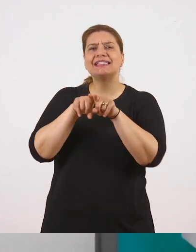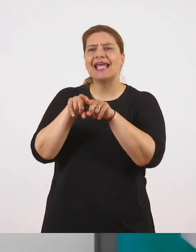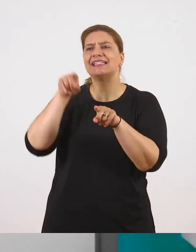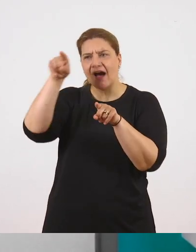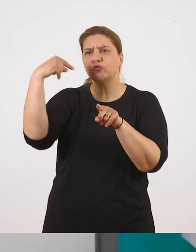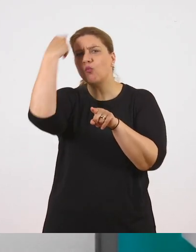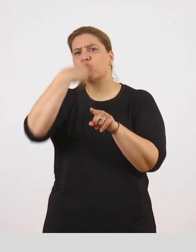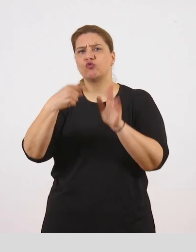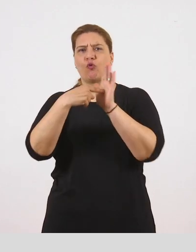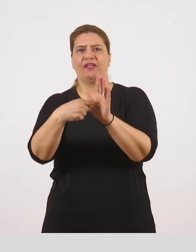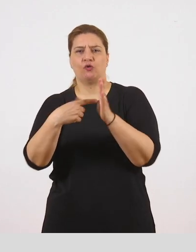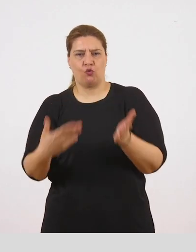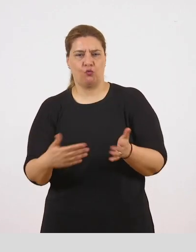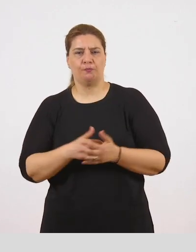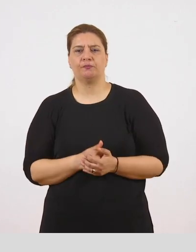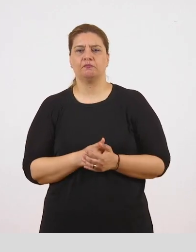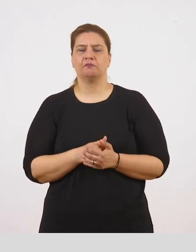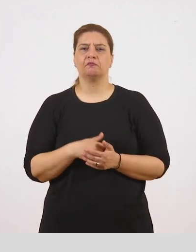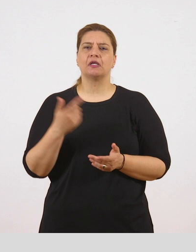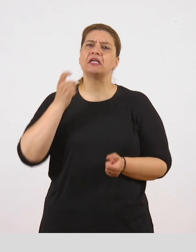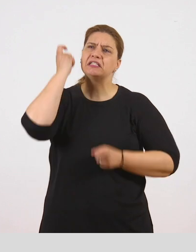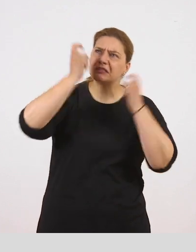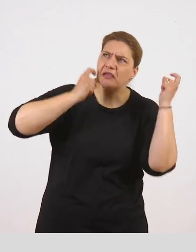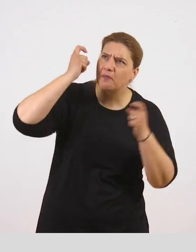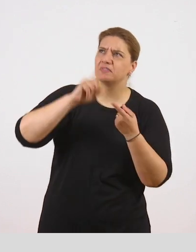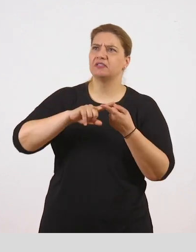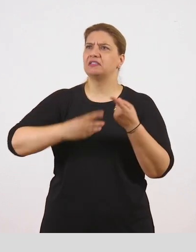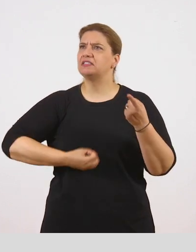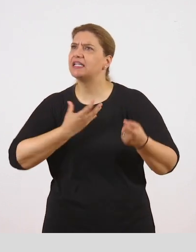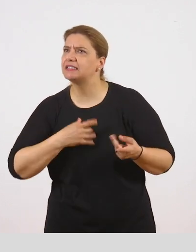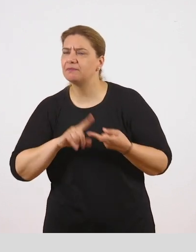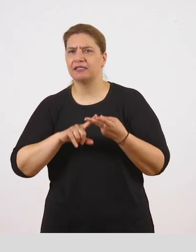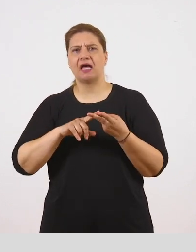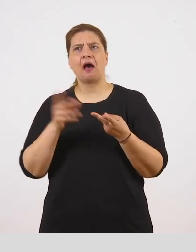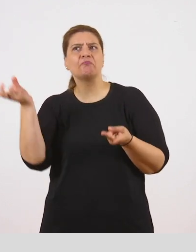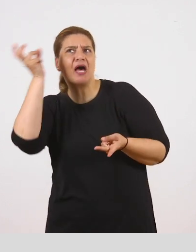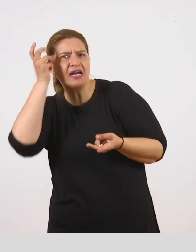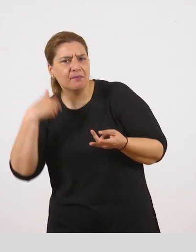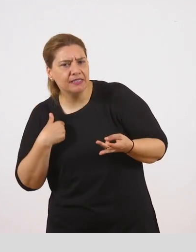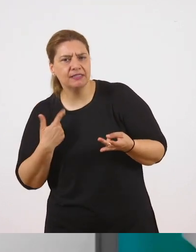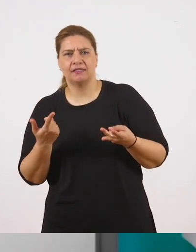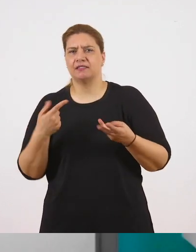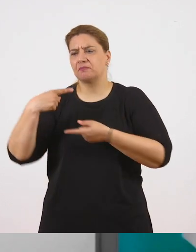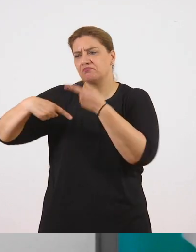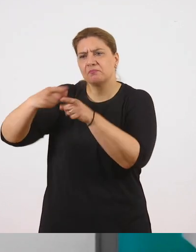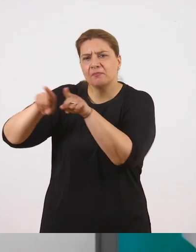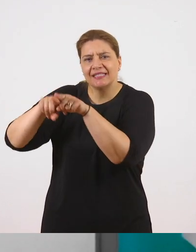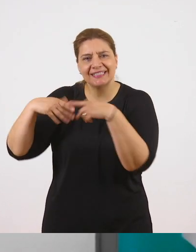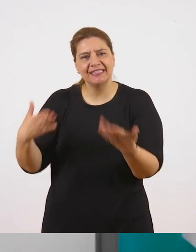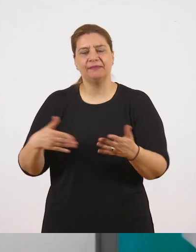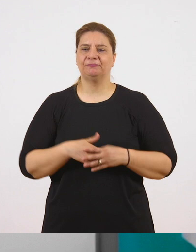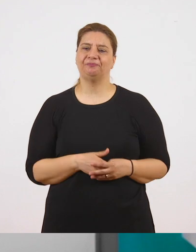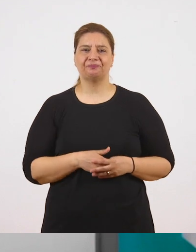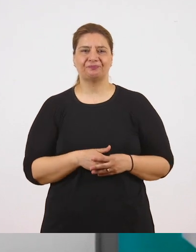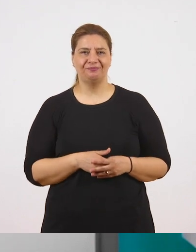πρόσωπο που παρουσιάζουμε. Σκέψεις, συναισθήματα, αναμνήσεις, στιγμές που περνάμε μαζί. Και βέβαια θα είδατε